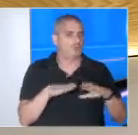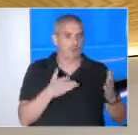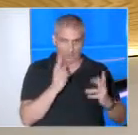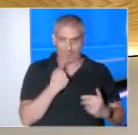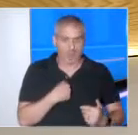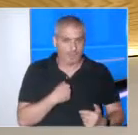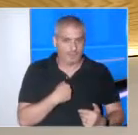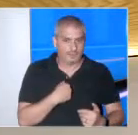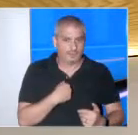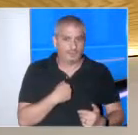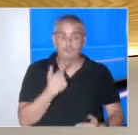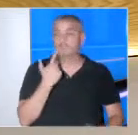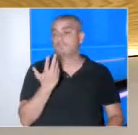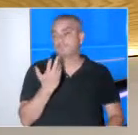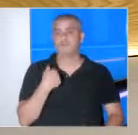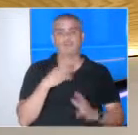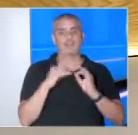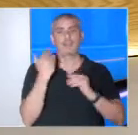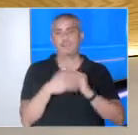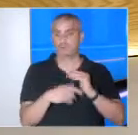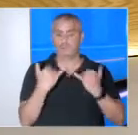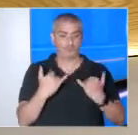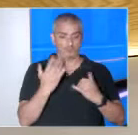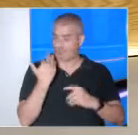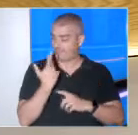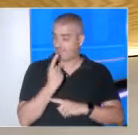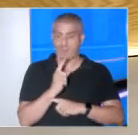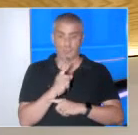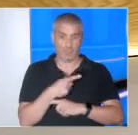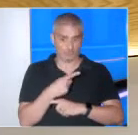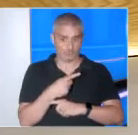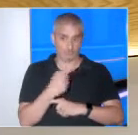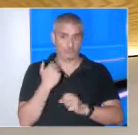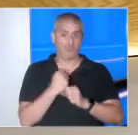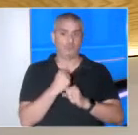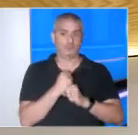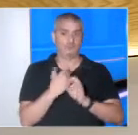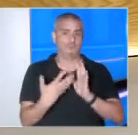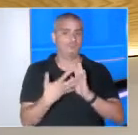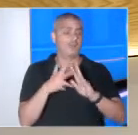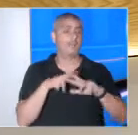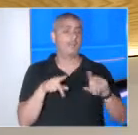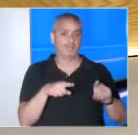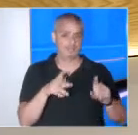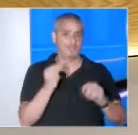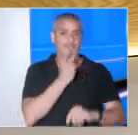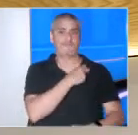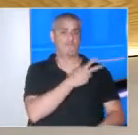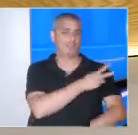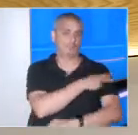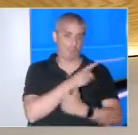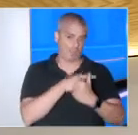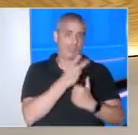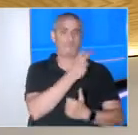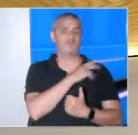יכול לומר לנו? טוב, אז נתחיל מהסוף. כרגע ממש בדקות האלה מתקיימת הערכת מצב עם מפכ"ל המשטרה,